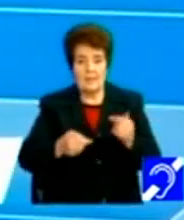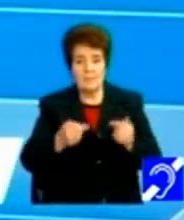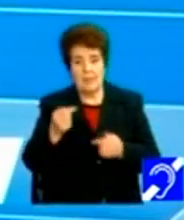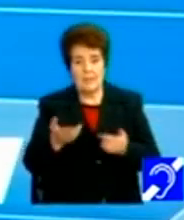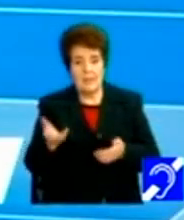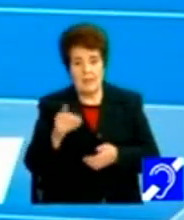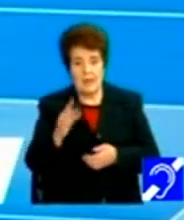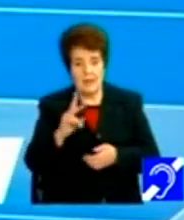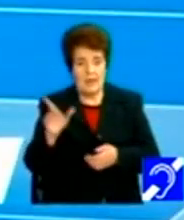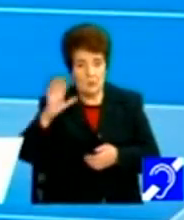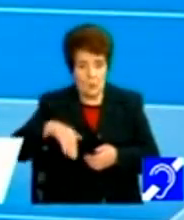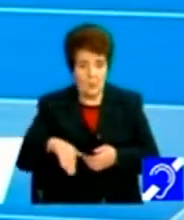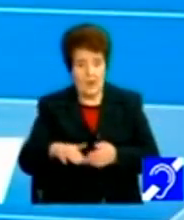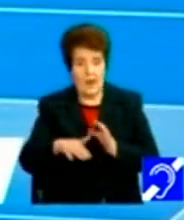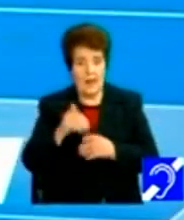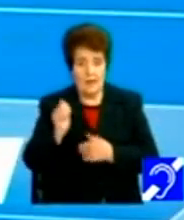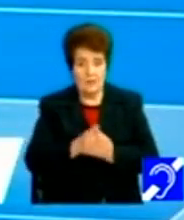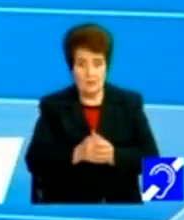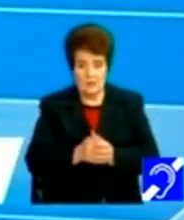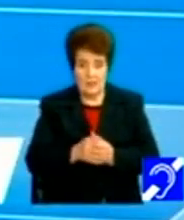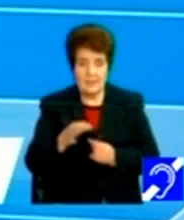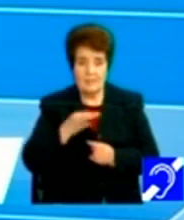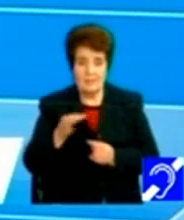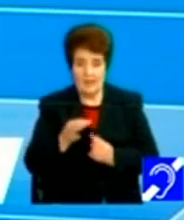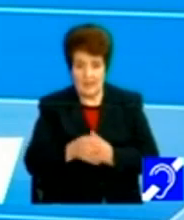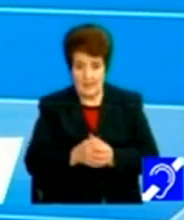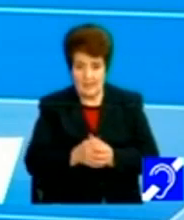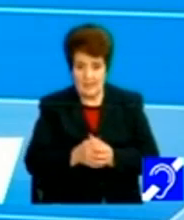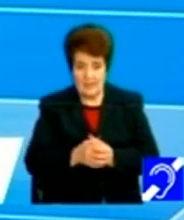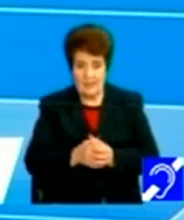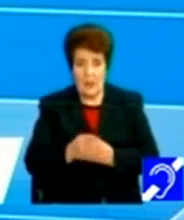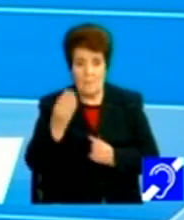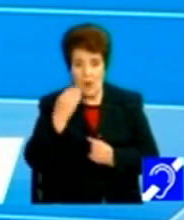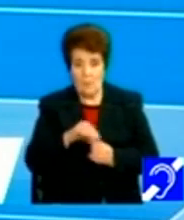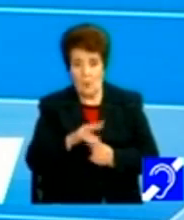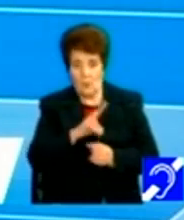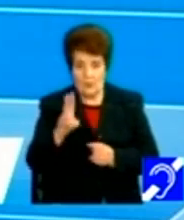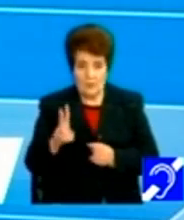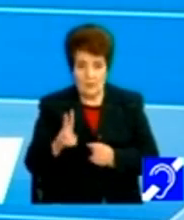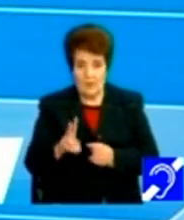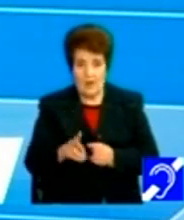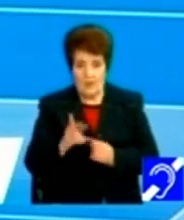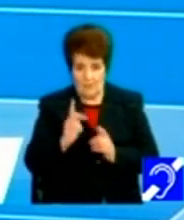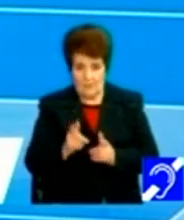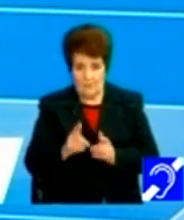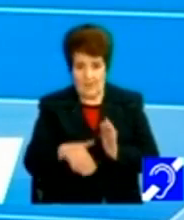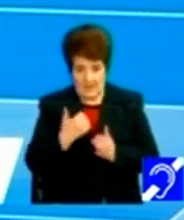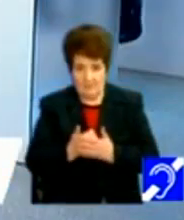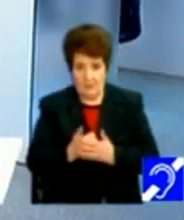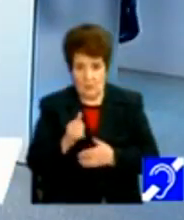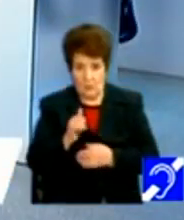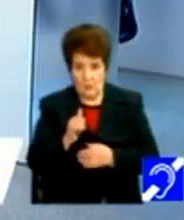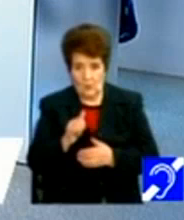dacă după alegeri, indiferent cine ar obține scorul cel mai bun, ați fi de acord ca acela să devină liderul Mișcării